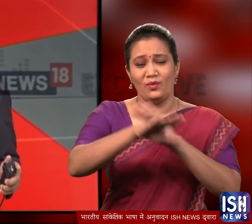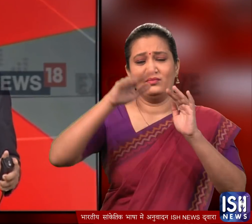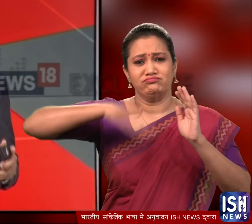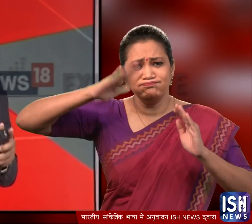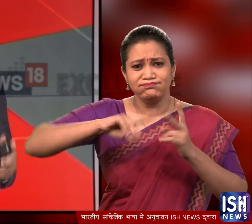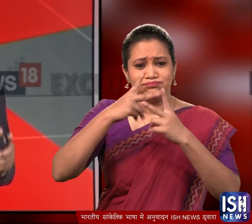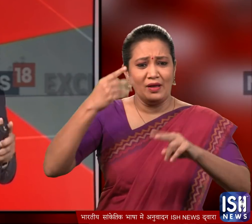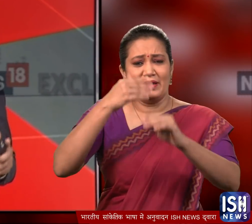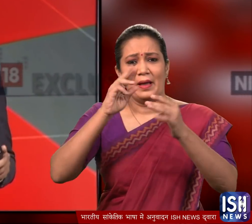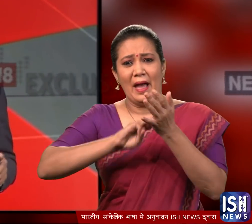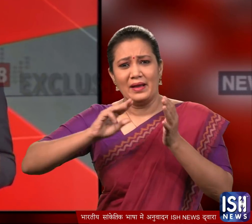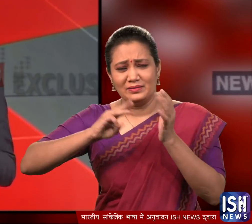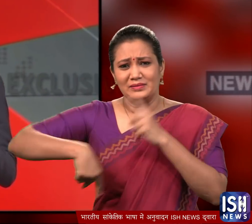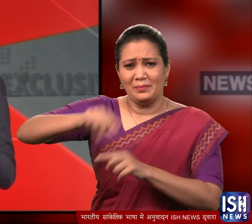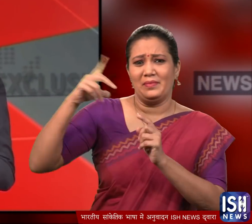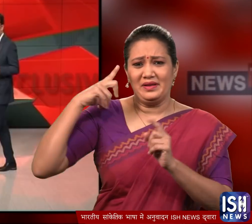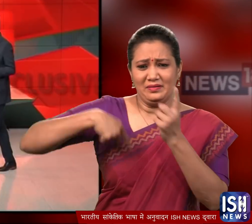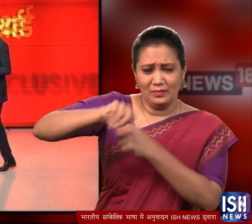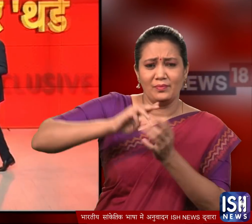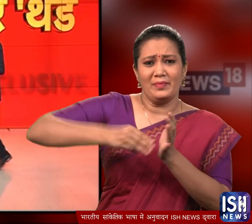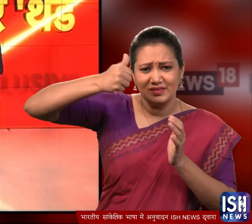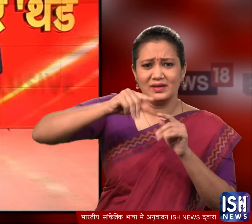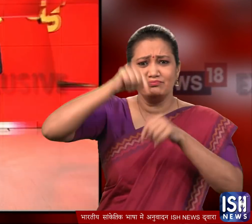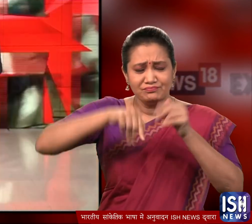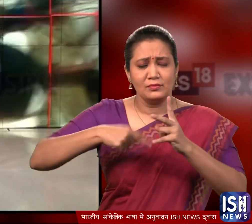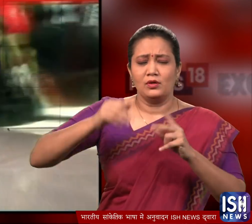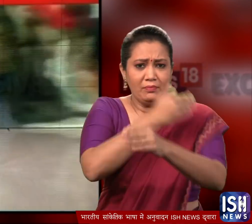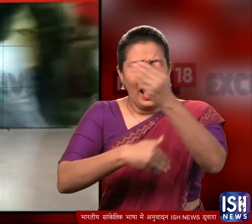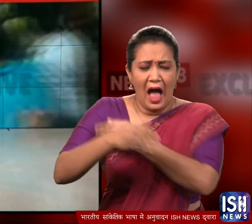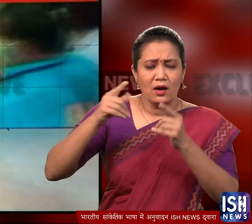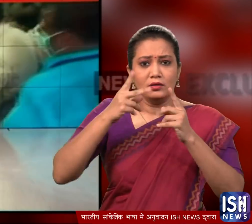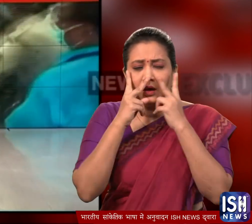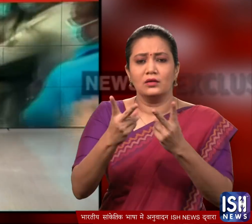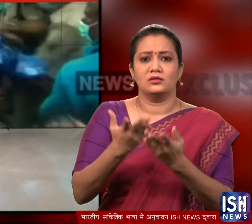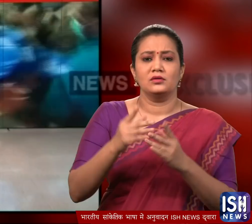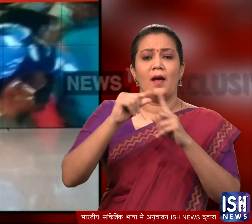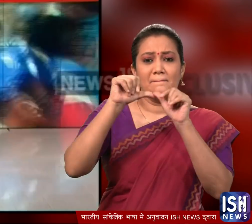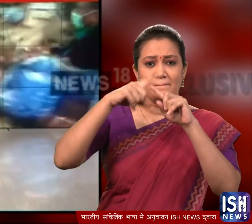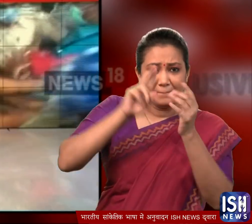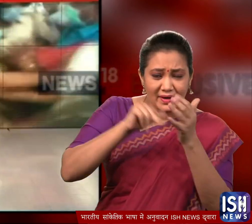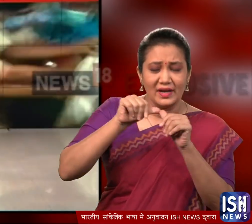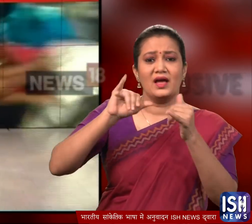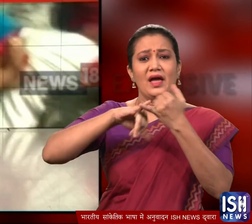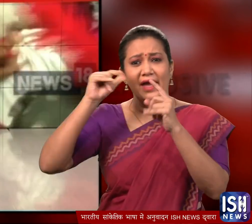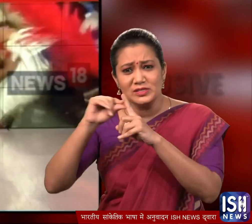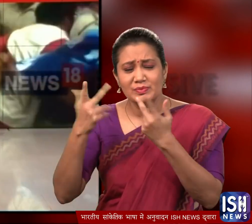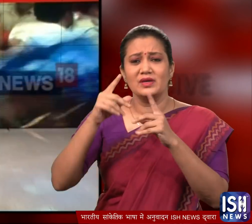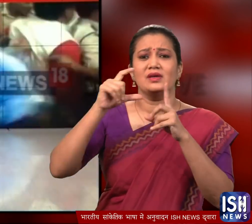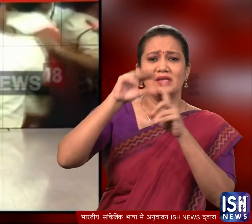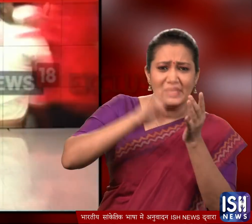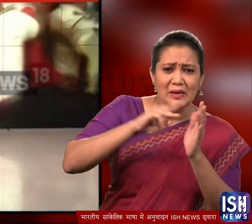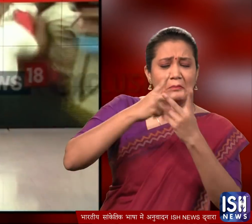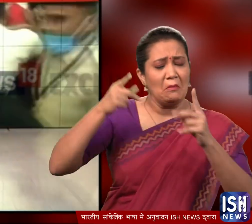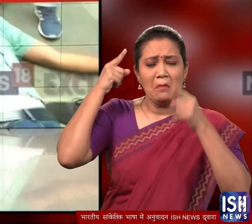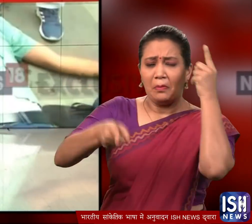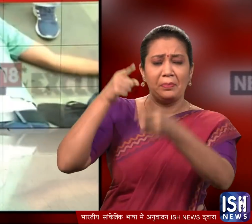बिहार की विधानसभा से जख्मी विधायकों की हैरान करने वाली तस्वीरें सामने आई। केवल राज्य सरकार ही नहीं बल्कि पटना के डीएम और एसपी पर भी विधायकों